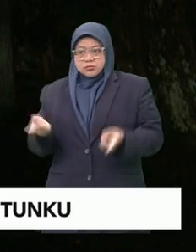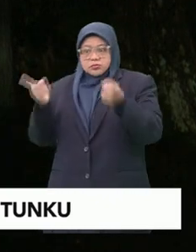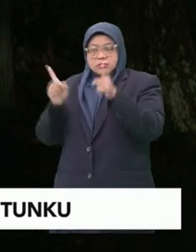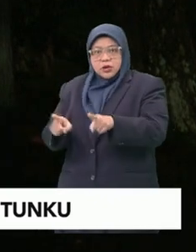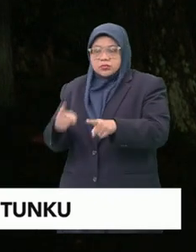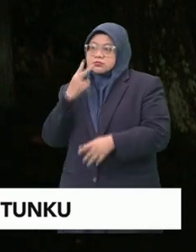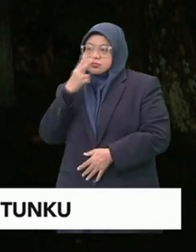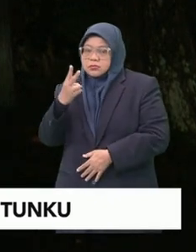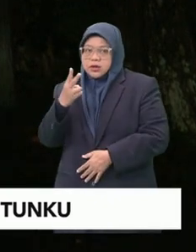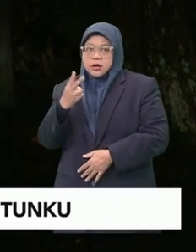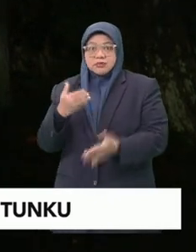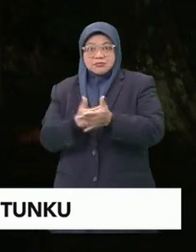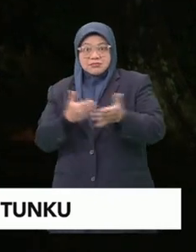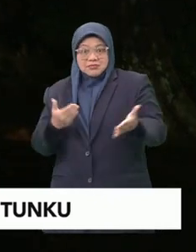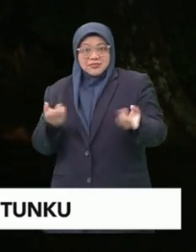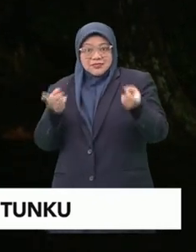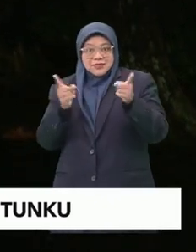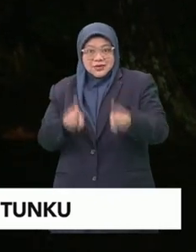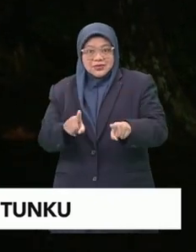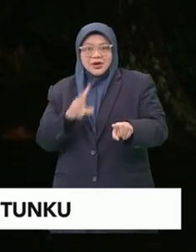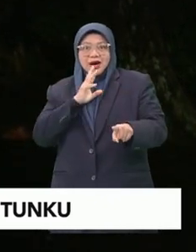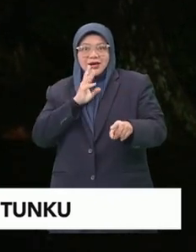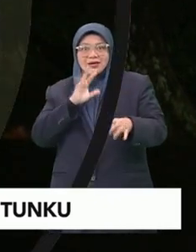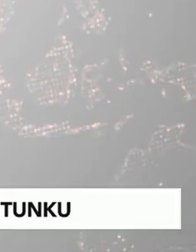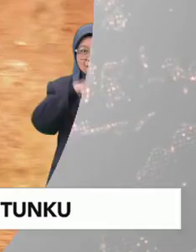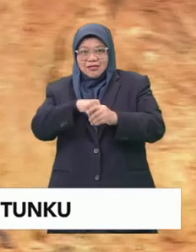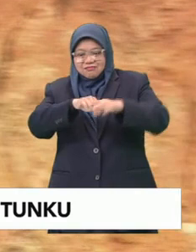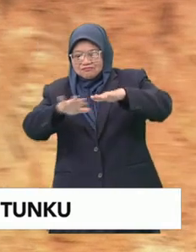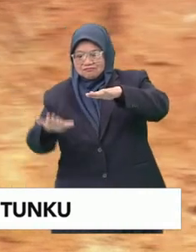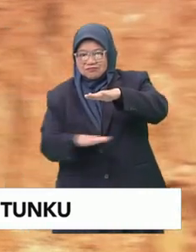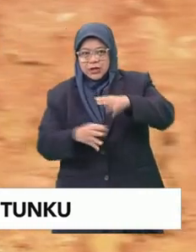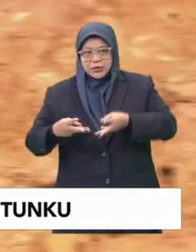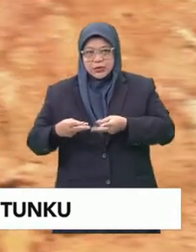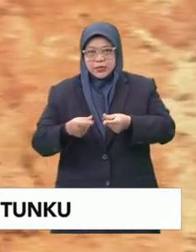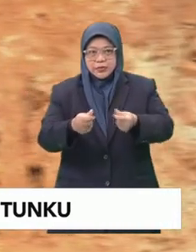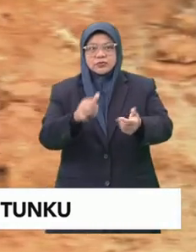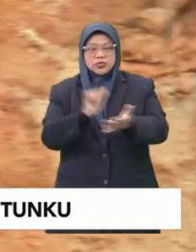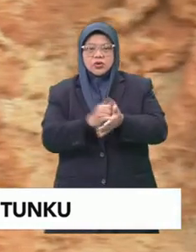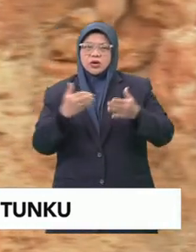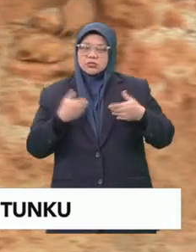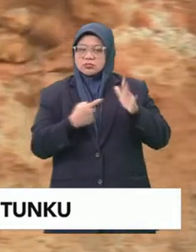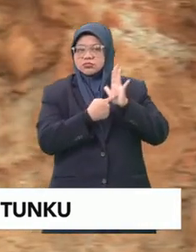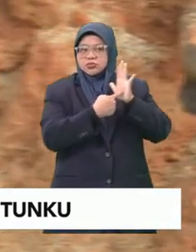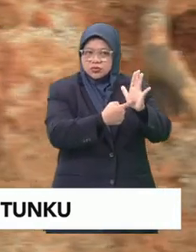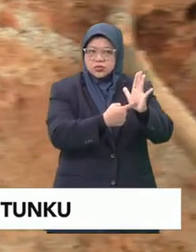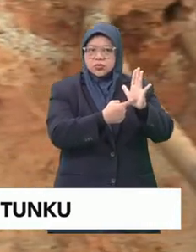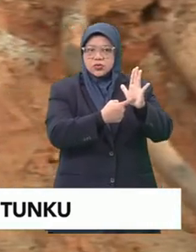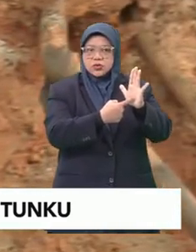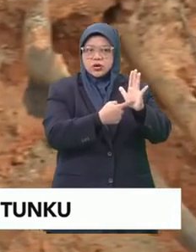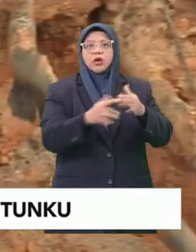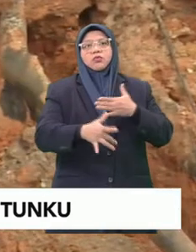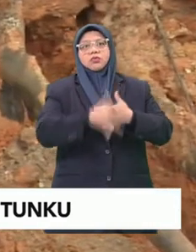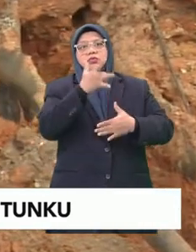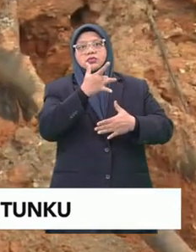Kerana sebelum berlakunya tanah runtuh yang melibatkan aliran air dalam tanah, terdapat tanda-tanda ataupun